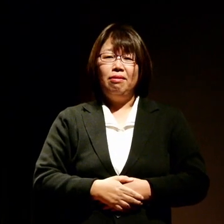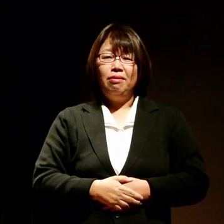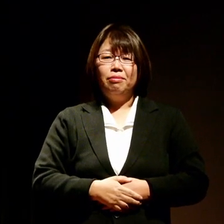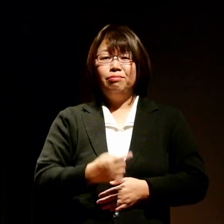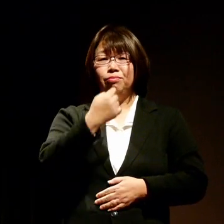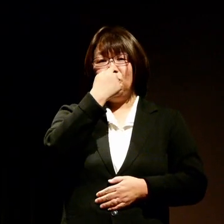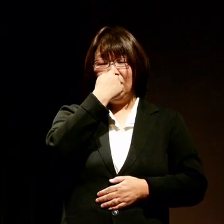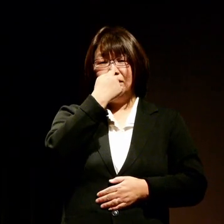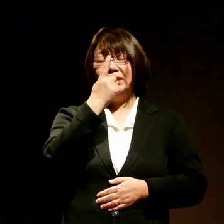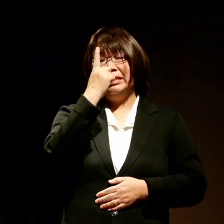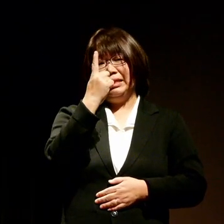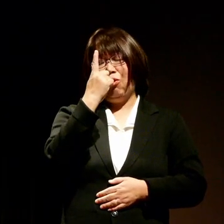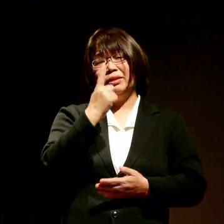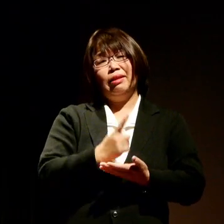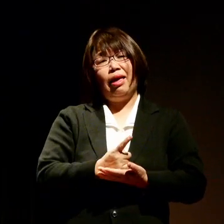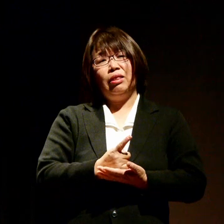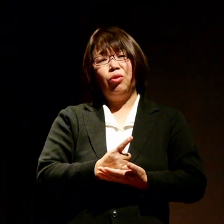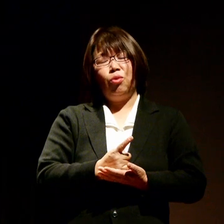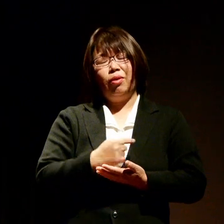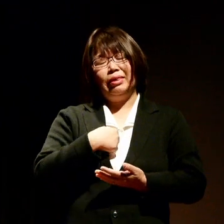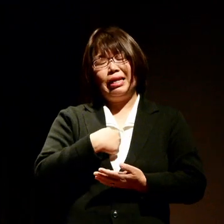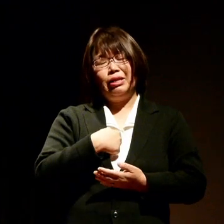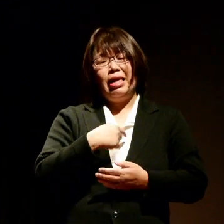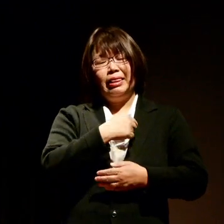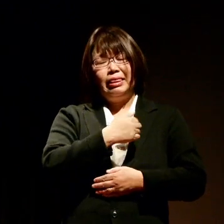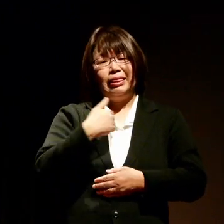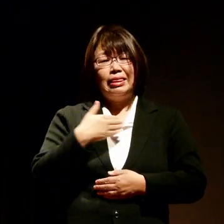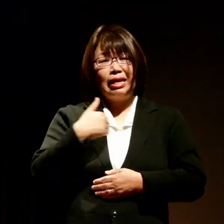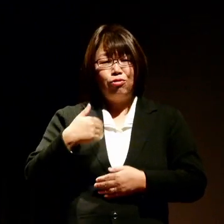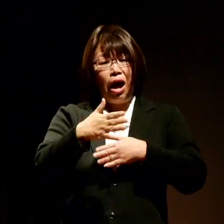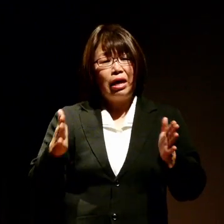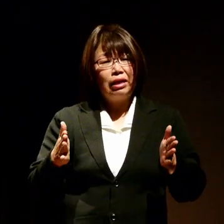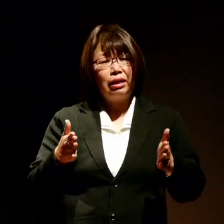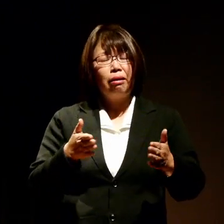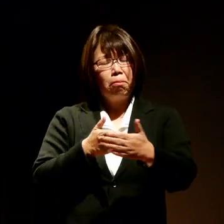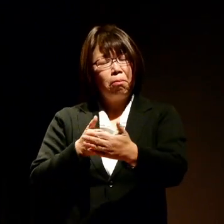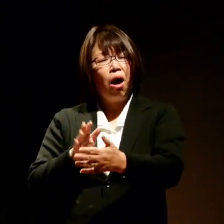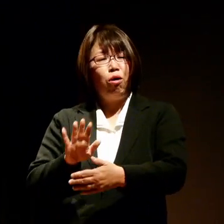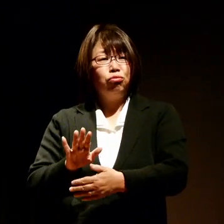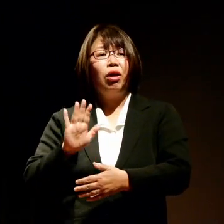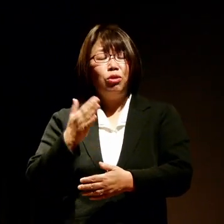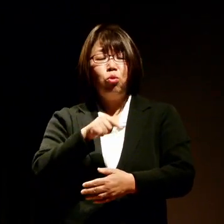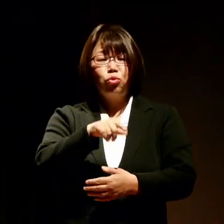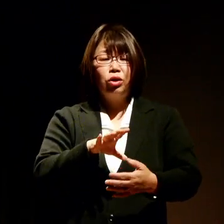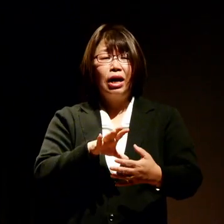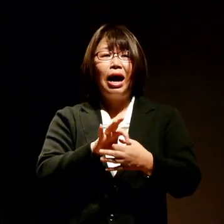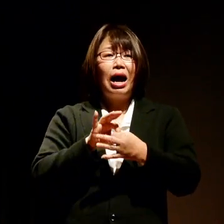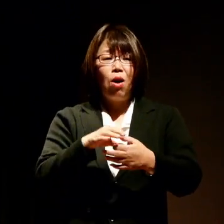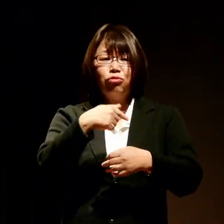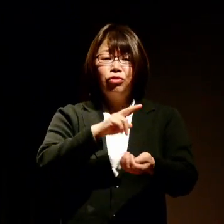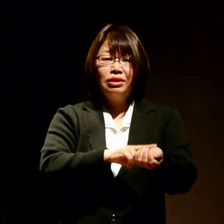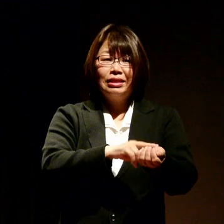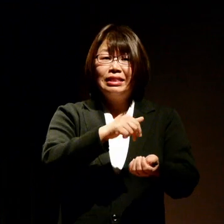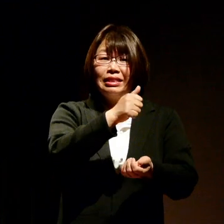私は一人だとやっぱりできることって少なくて、でもここに関わる先生方やご